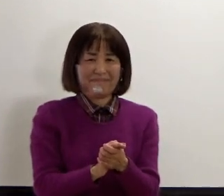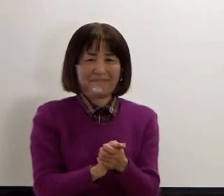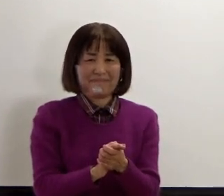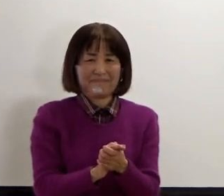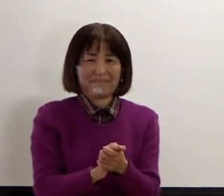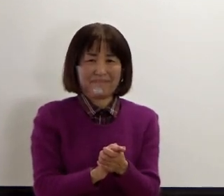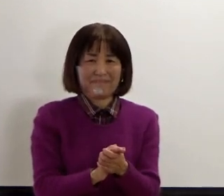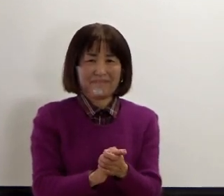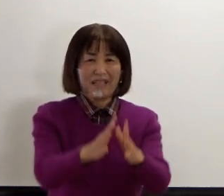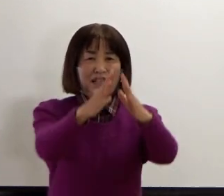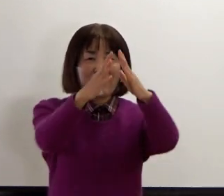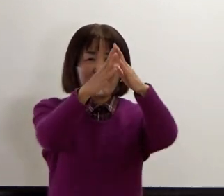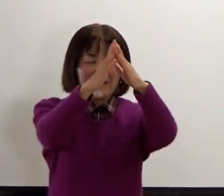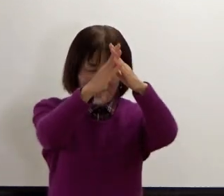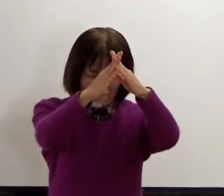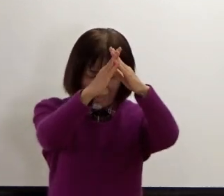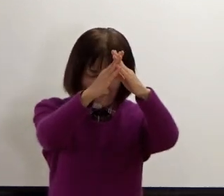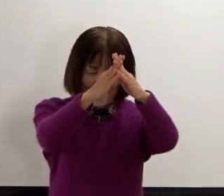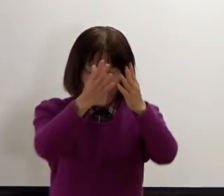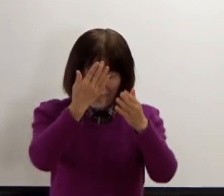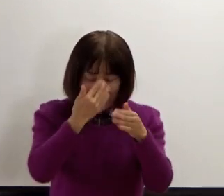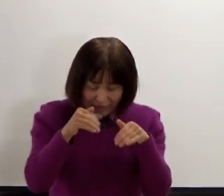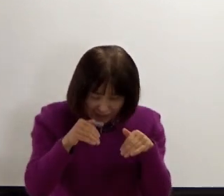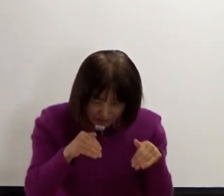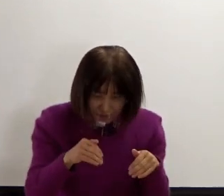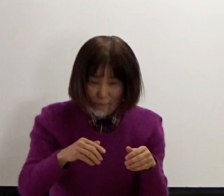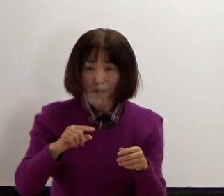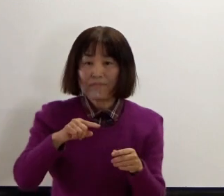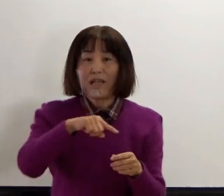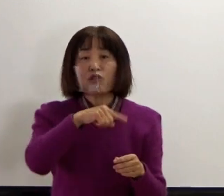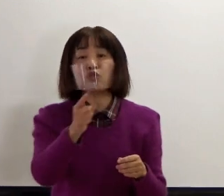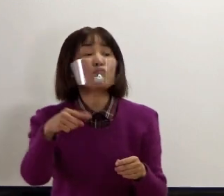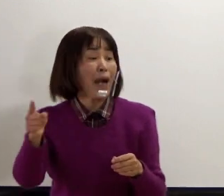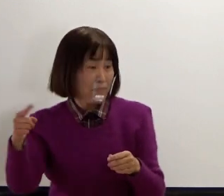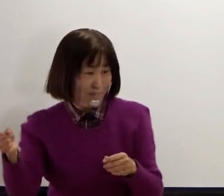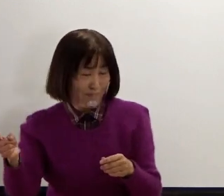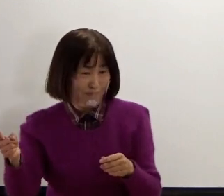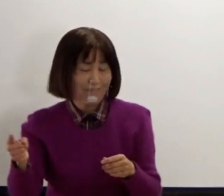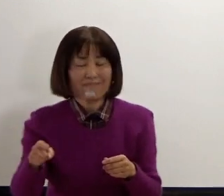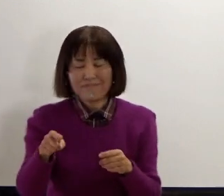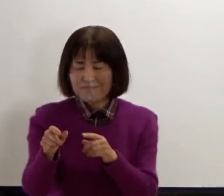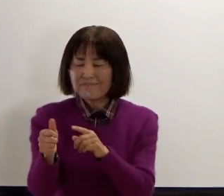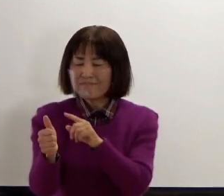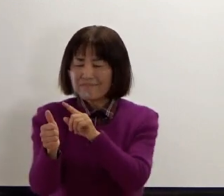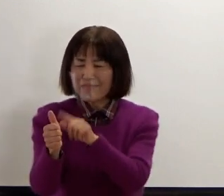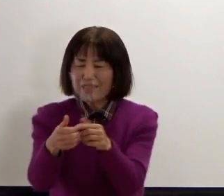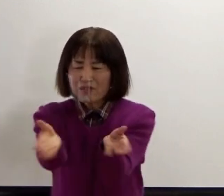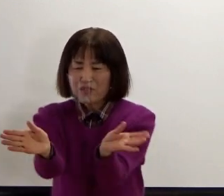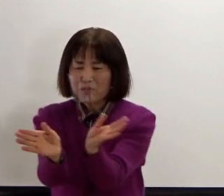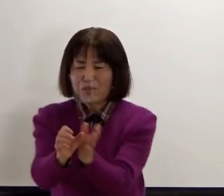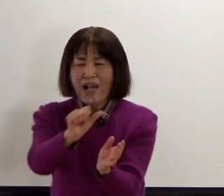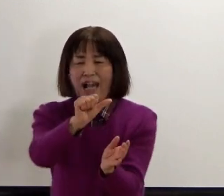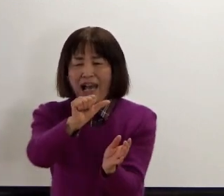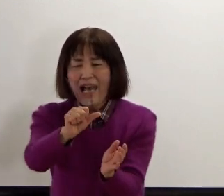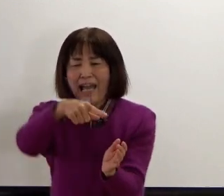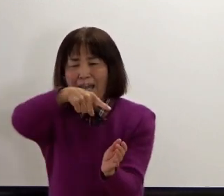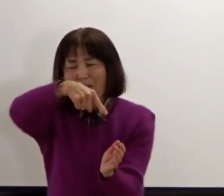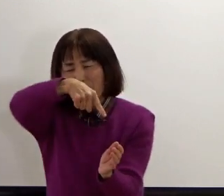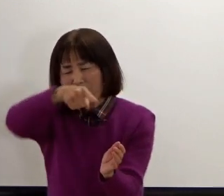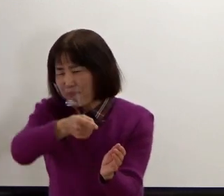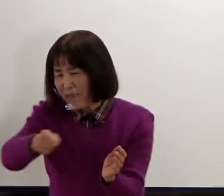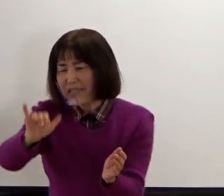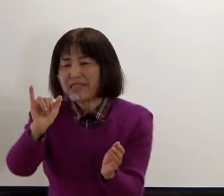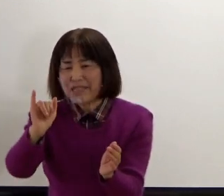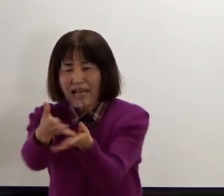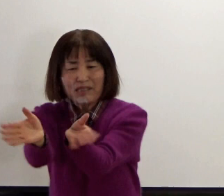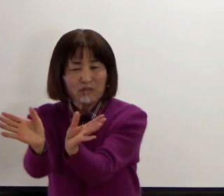神殿で使えるのはこの順番だったんですね。この、まあ、彼はアビア組という組だったんですけども、いろんな組がいくつもあって、それ